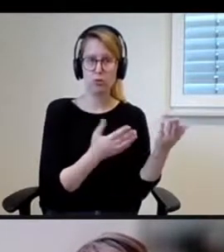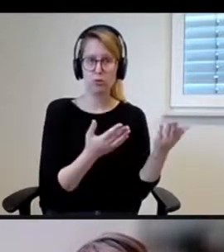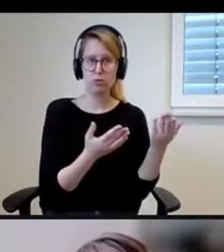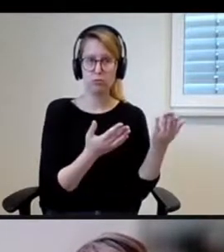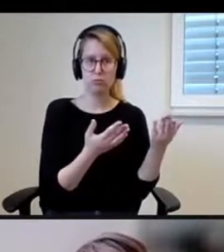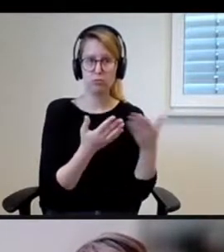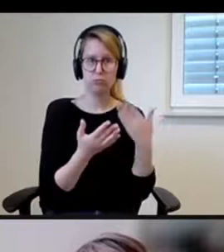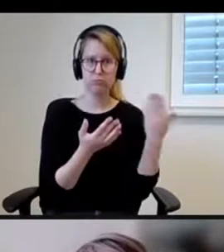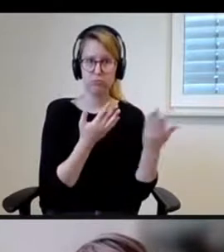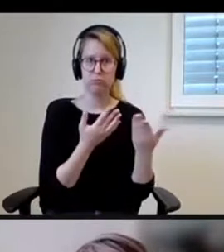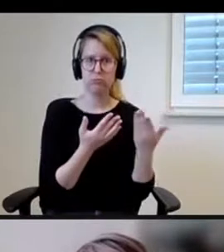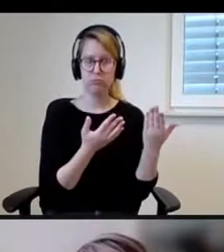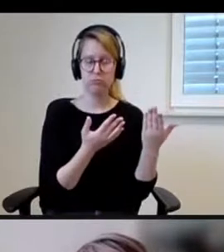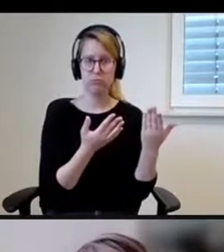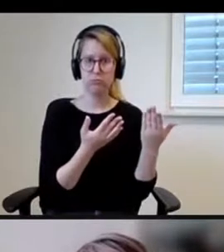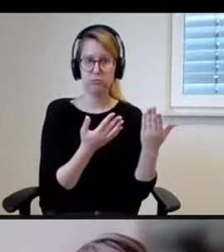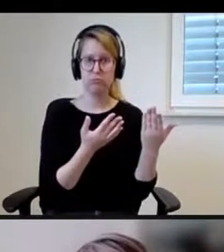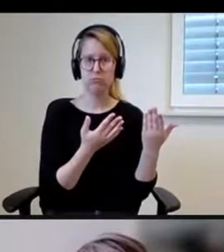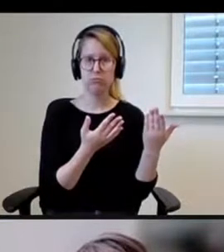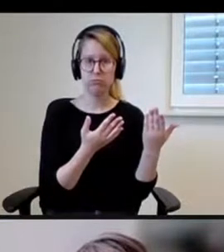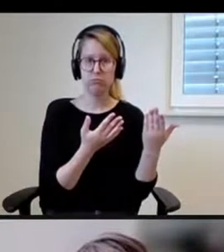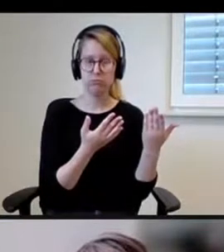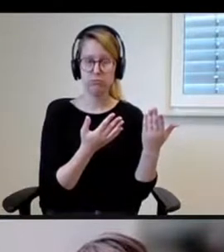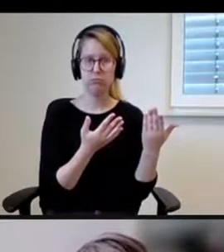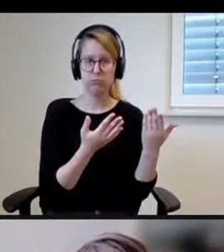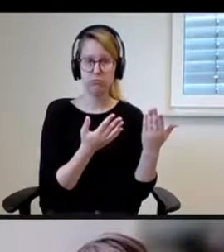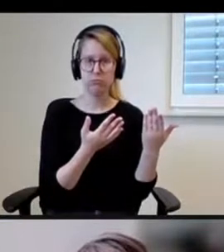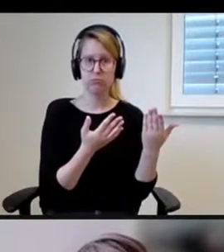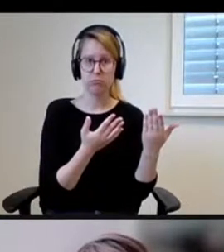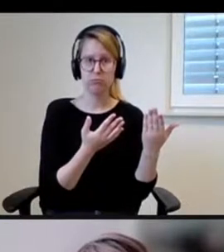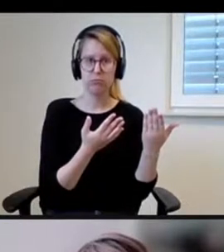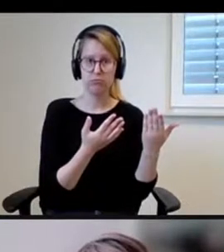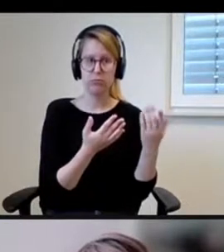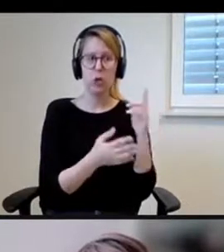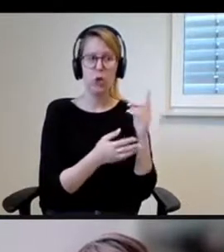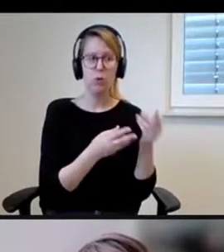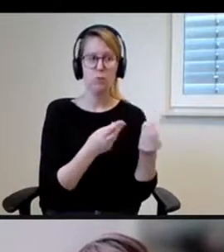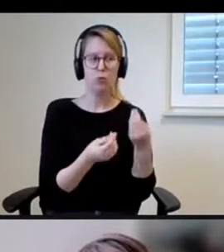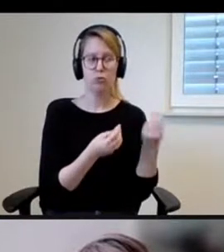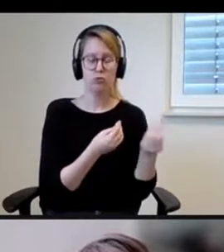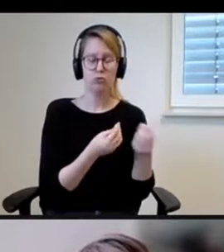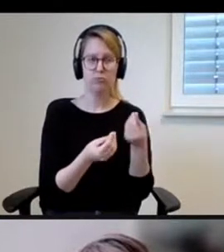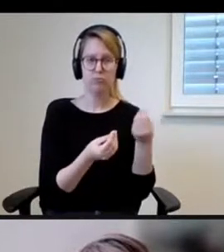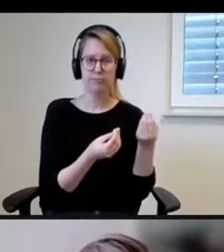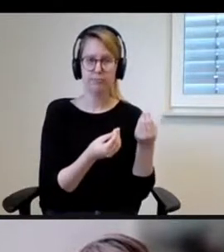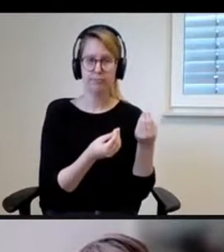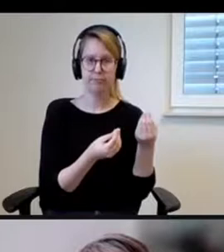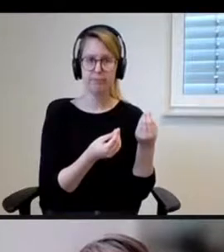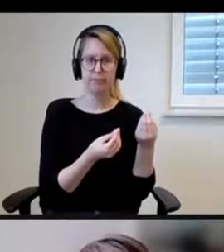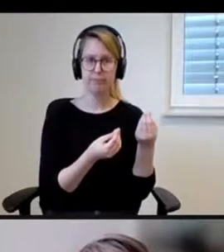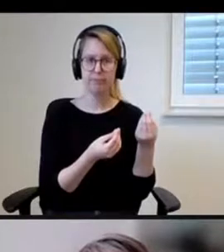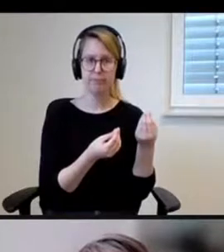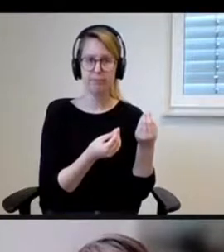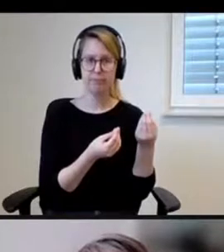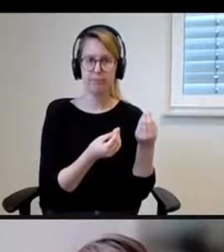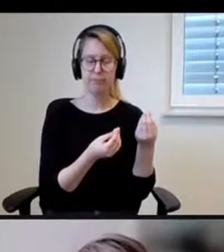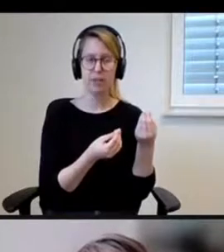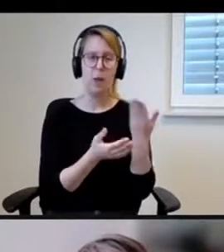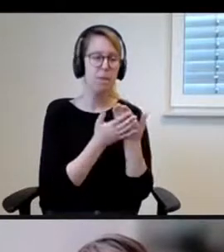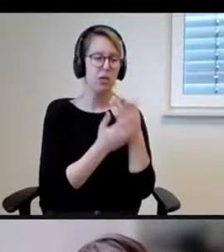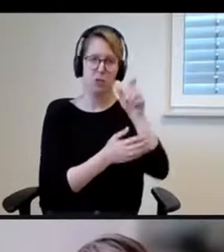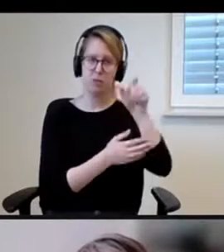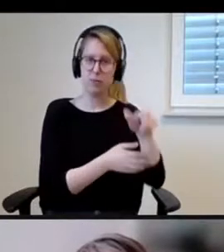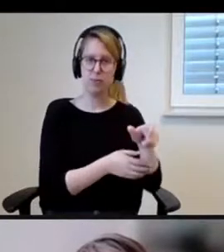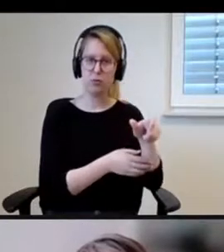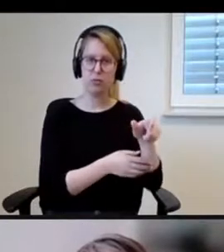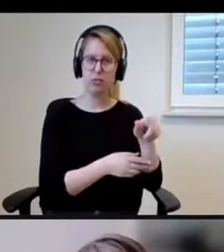Tüttelen haben, die ich nenne das immer so, degradieren. Das heißt, wo ein Mensch nicht